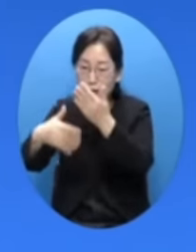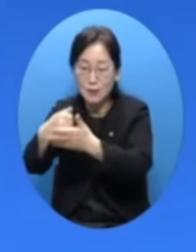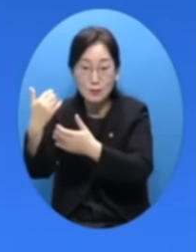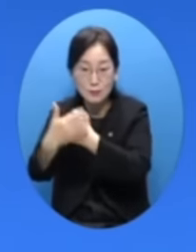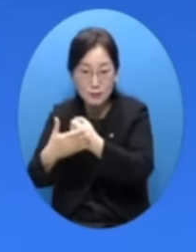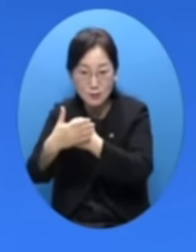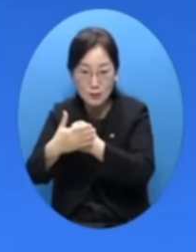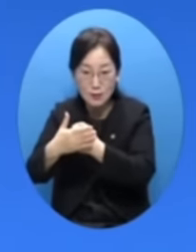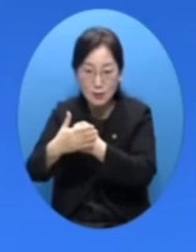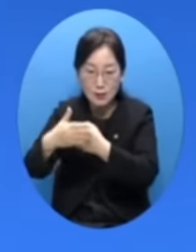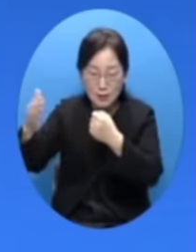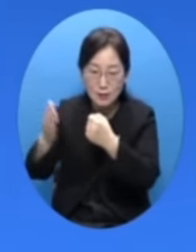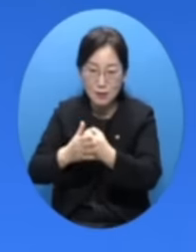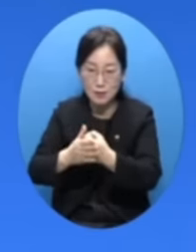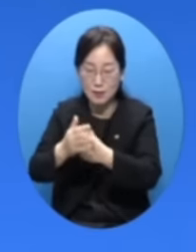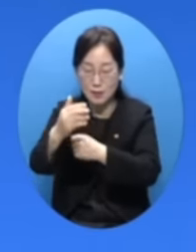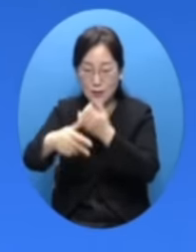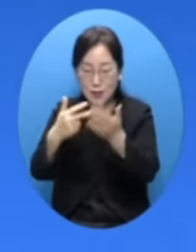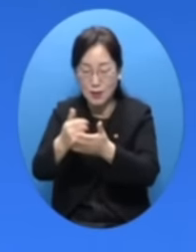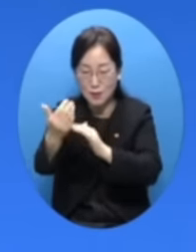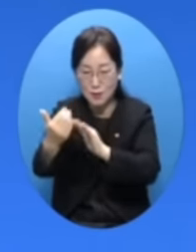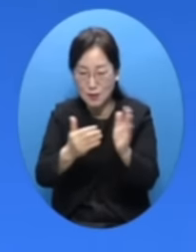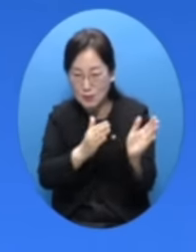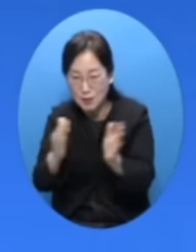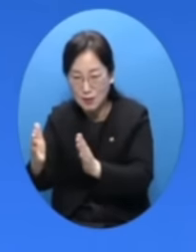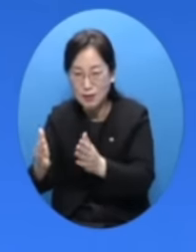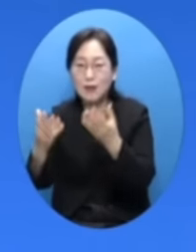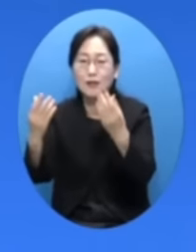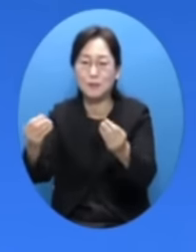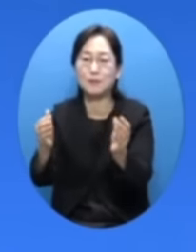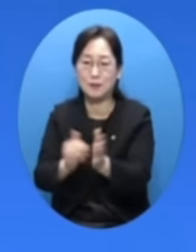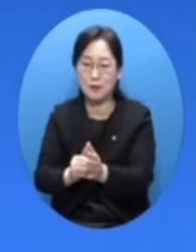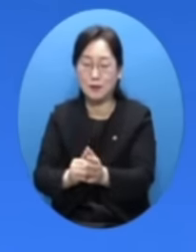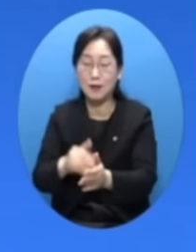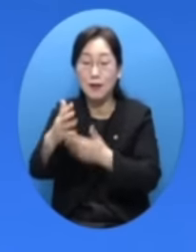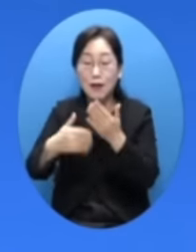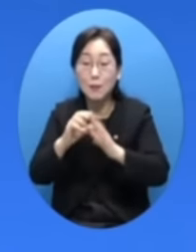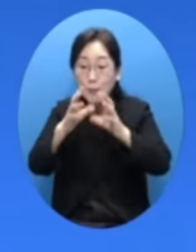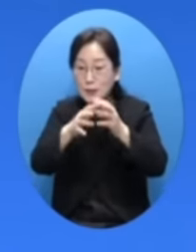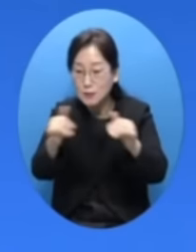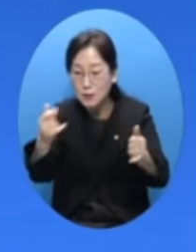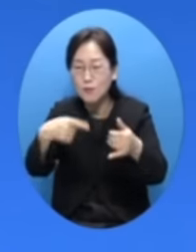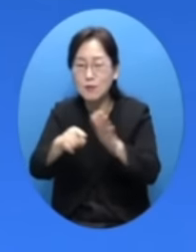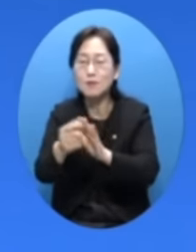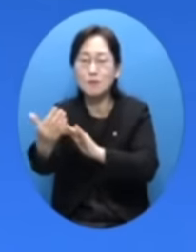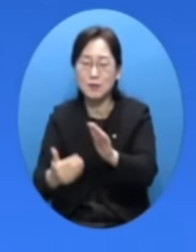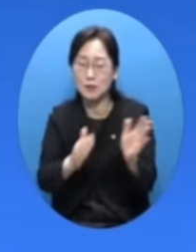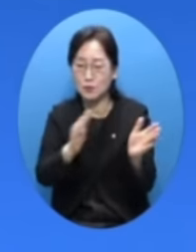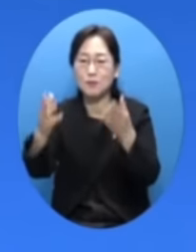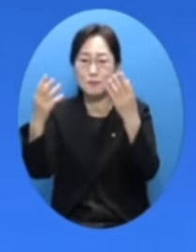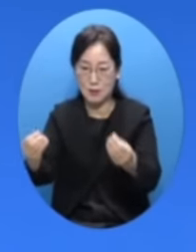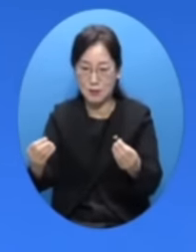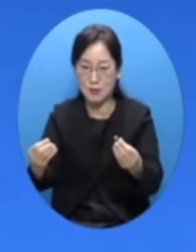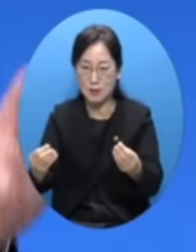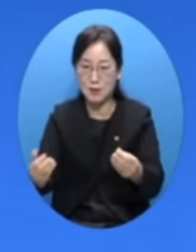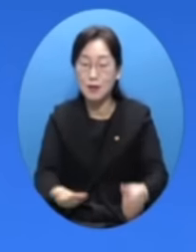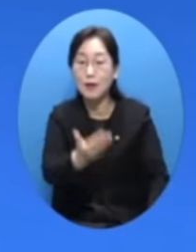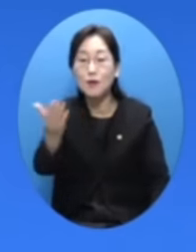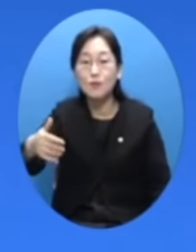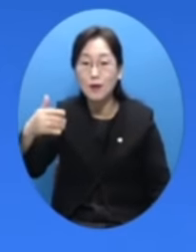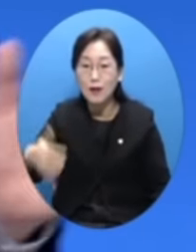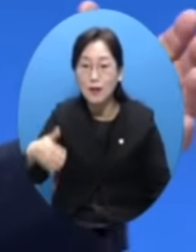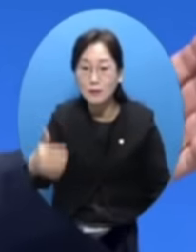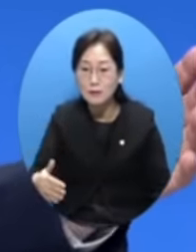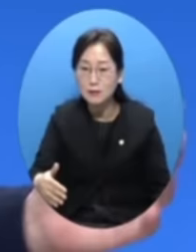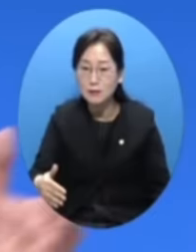야훼 이레로 예비되어 있습니다. 하나님은 당신의 백성을 위해서 미리 준비하신 하나님이신 것입니다. 여러분이 아직